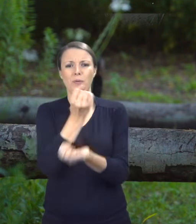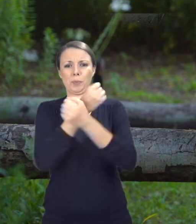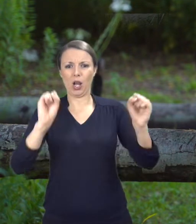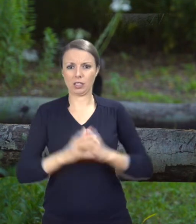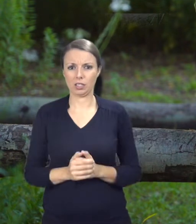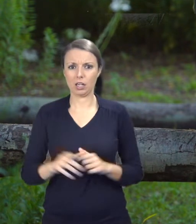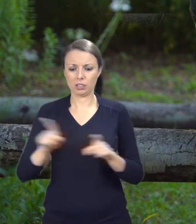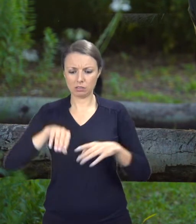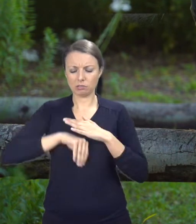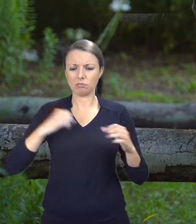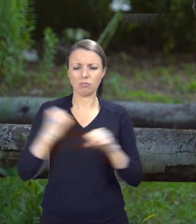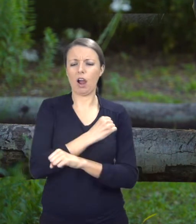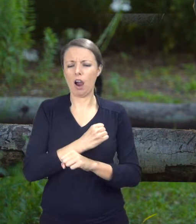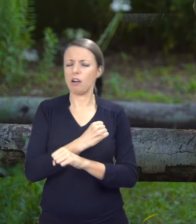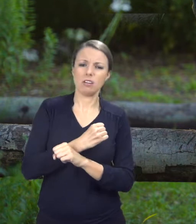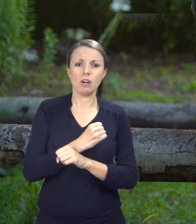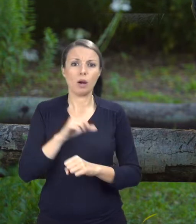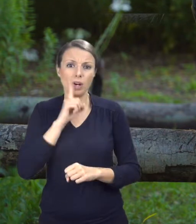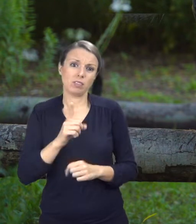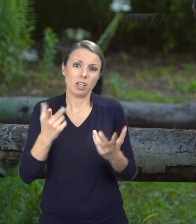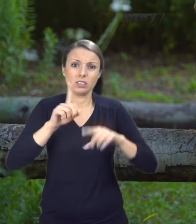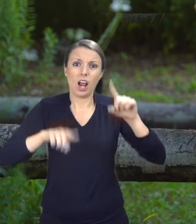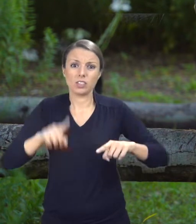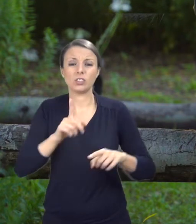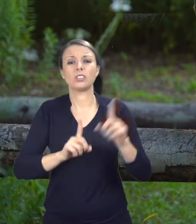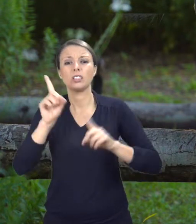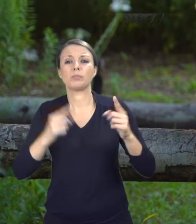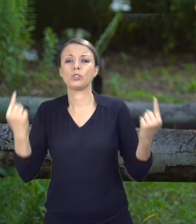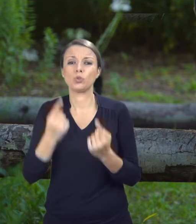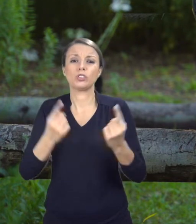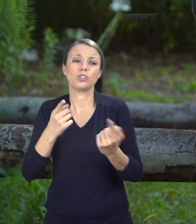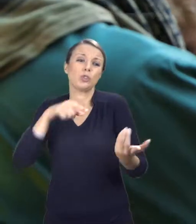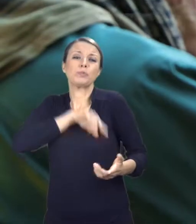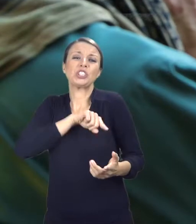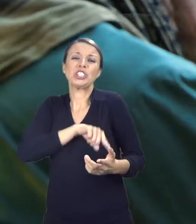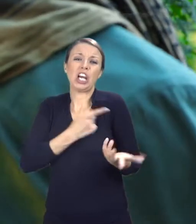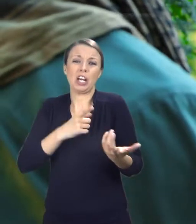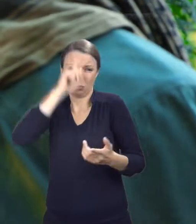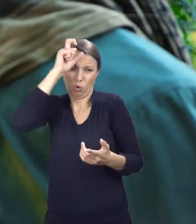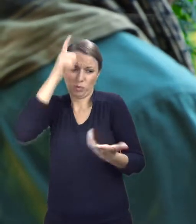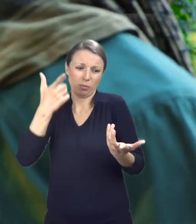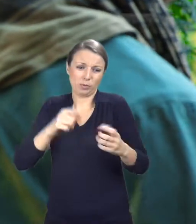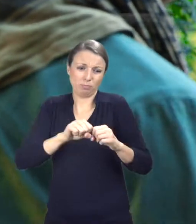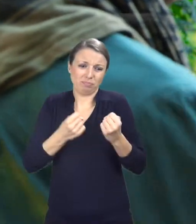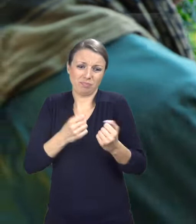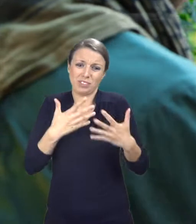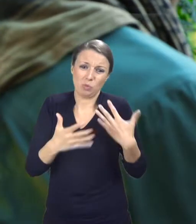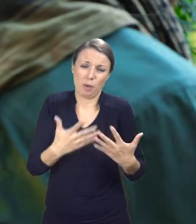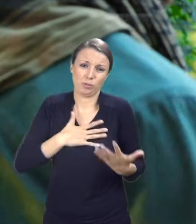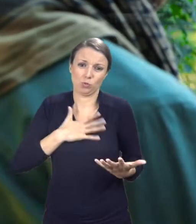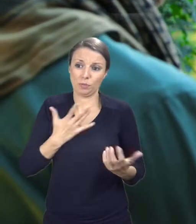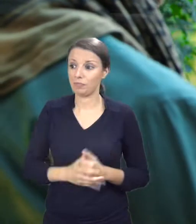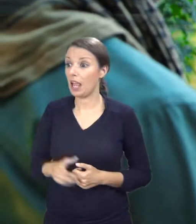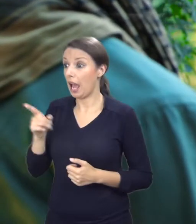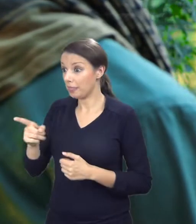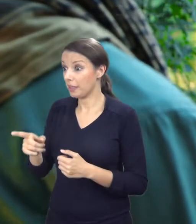psychiki. No, są momenty, kiedy każdy po prostu gdzieś odpuszcza, ma te chwile słabości, więc to dotyka każdego. Czy ty masz jakieś survivalowych guru? Ja